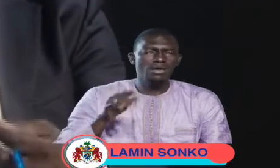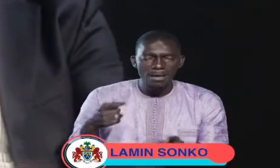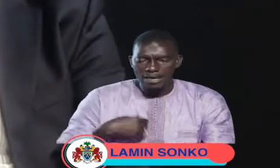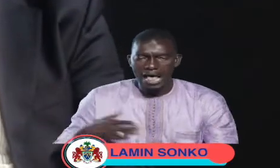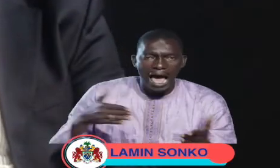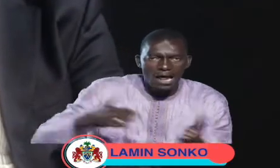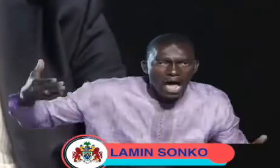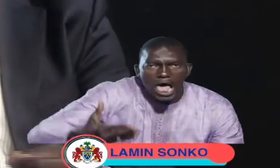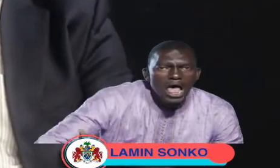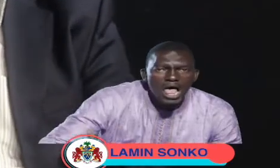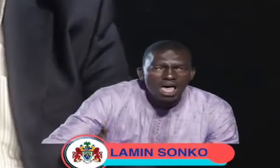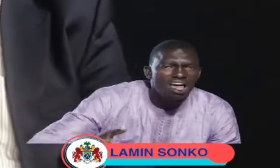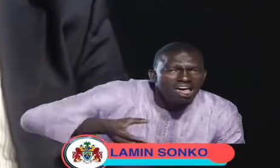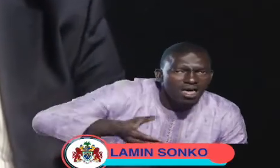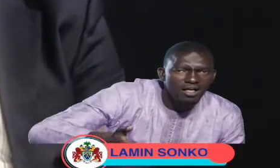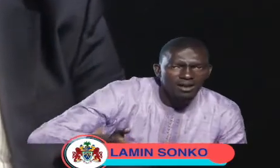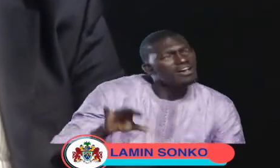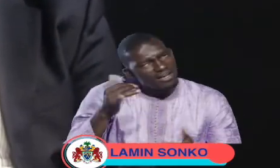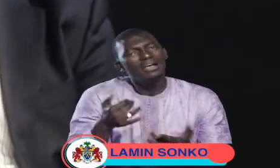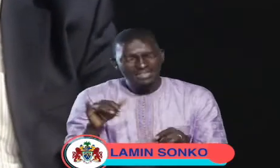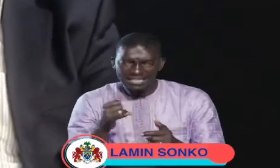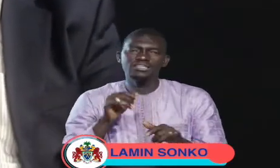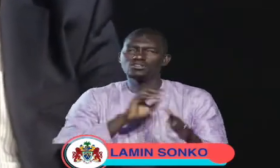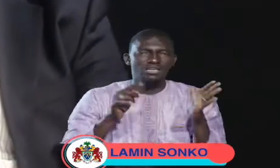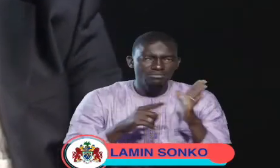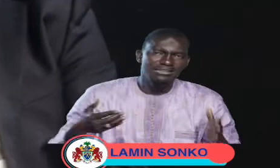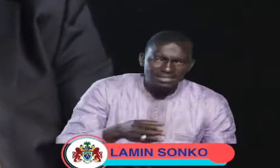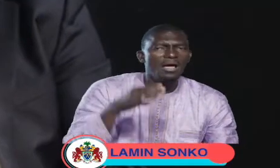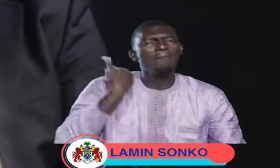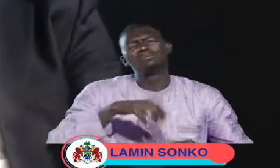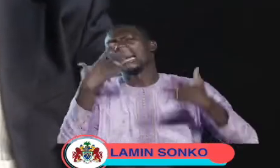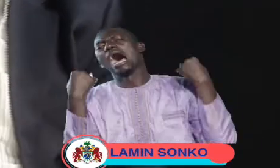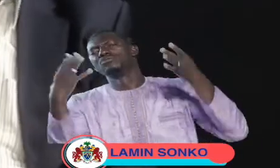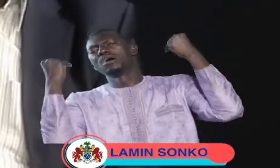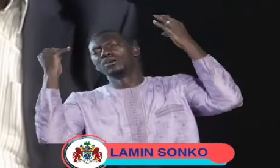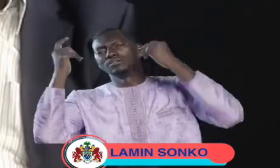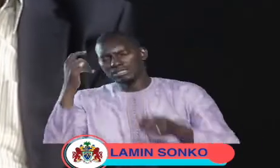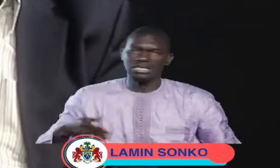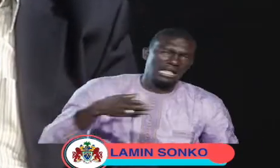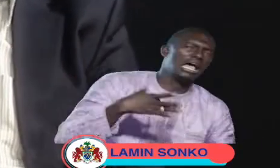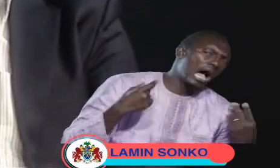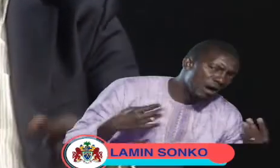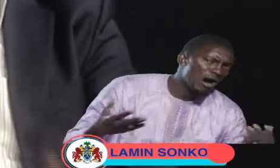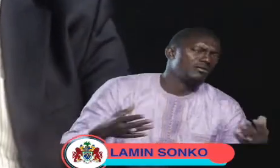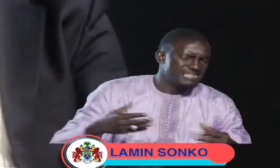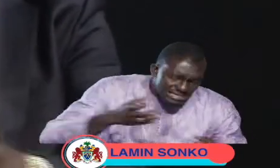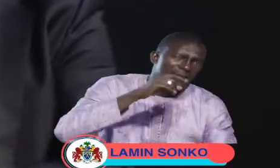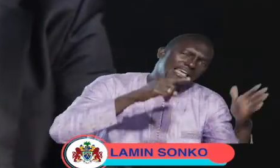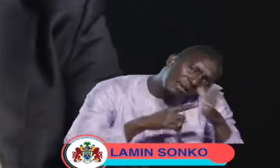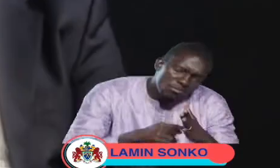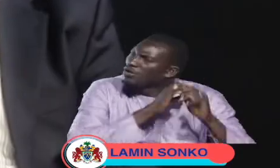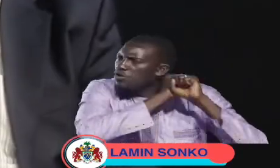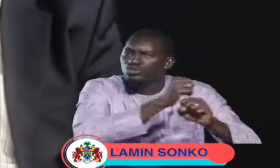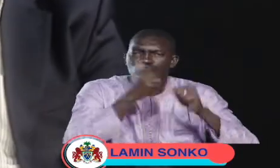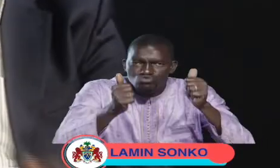ibko yalon ne ko courant yonto nyaa mangena blodi la nyola bani ko he mo na molti sino nyaadi sado ko na alman blodi nyola bare kulati nan konko kana